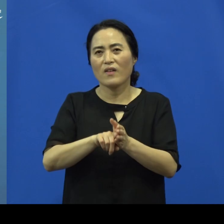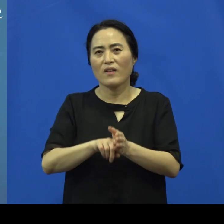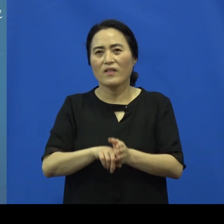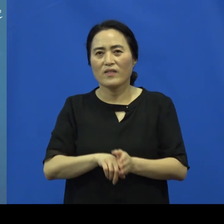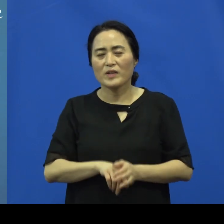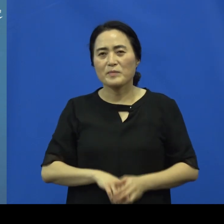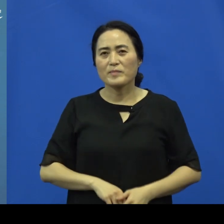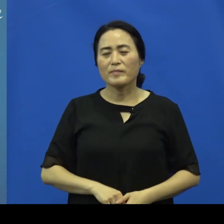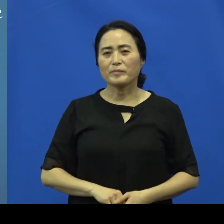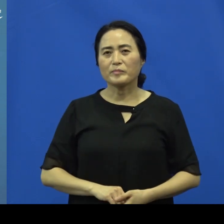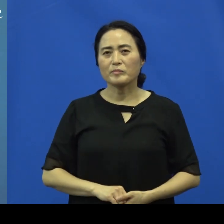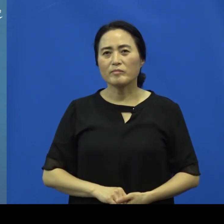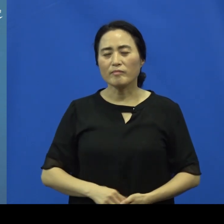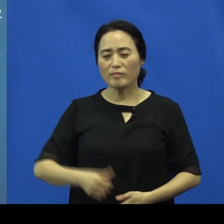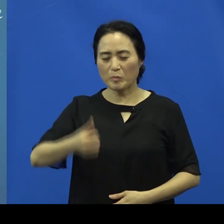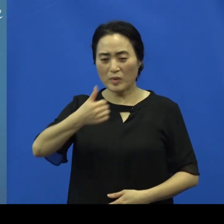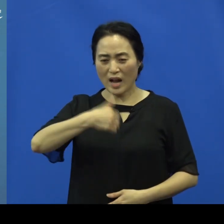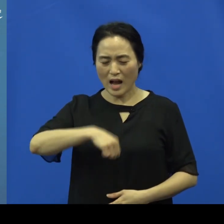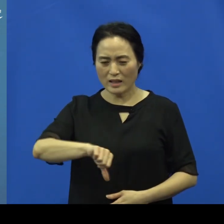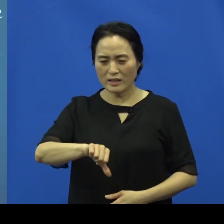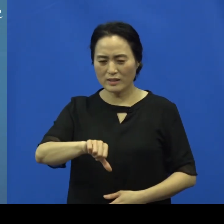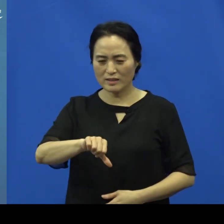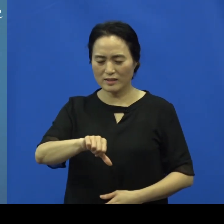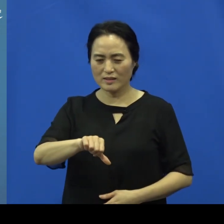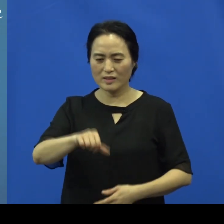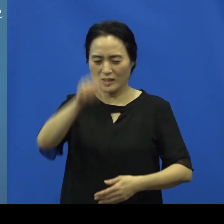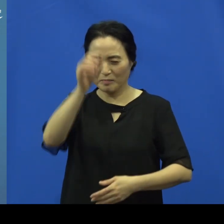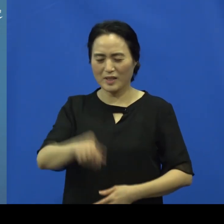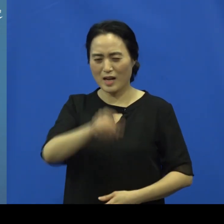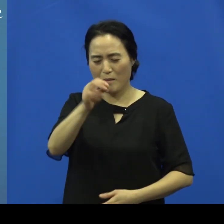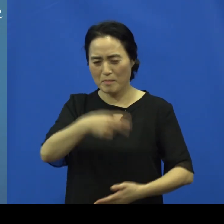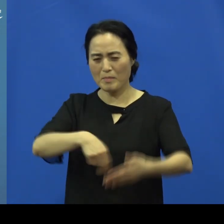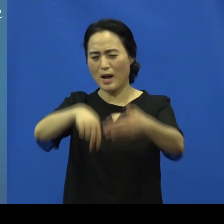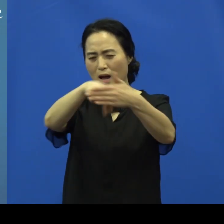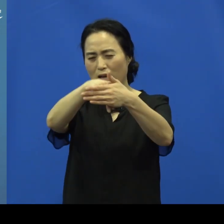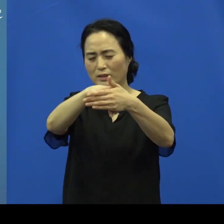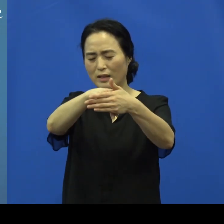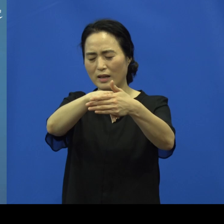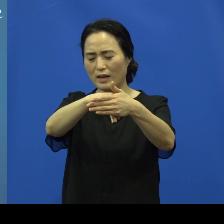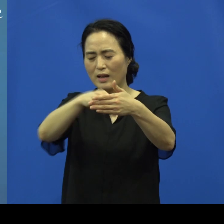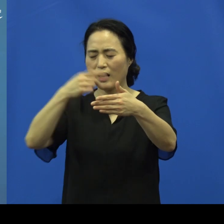친히 매달려 계시고 그 아들을 외면하고 있는 그 아버지의 고통.